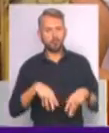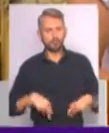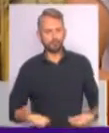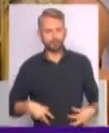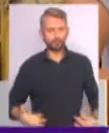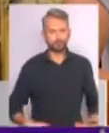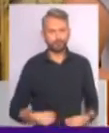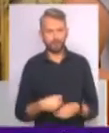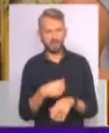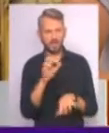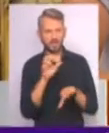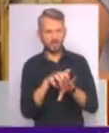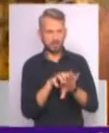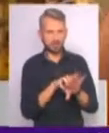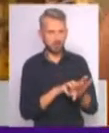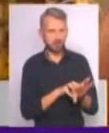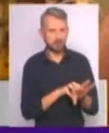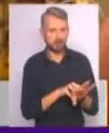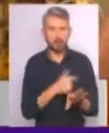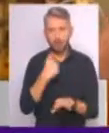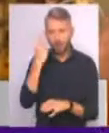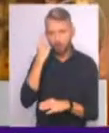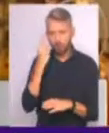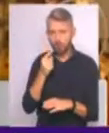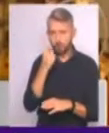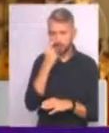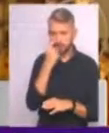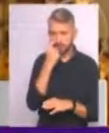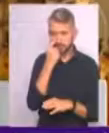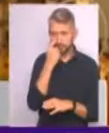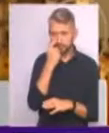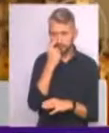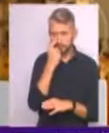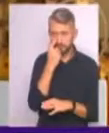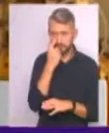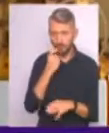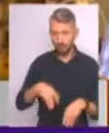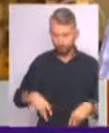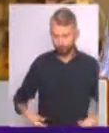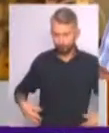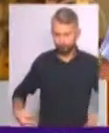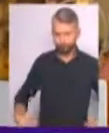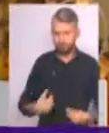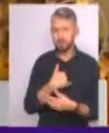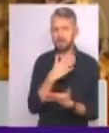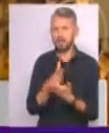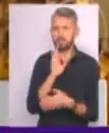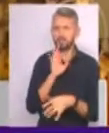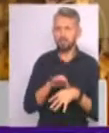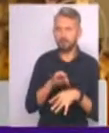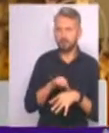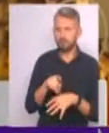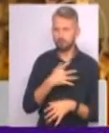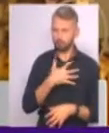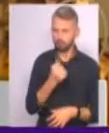висипання какие-то. Вот, може бути, об этом. Ні, ну, я думаю, що зморшки, до речі, дуже цікаво. У мене є декілька пацієнток, які такі